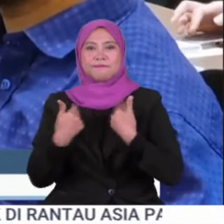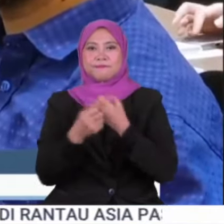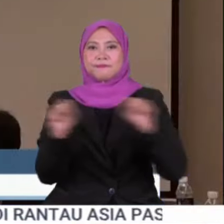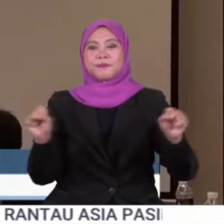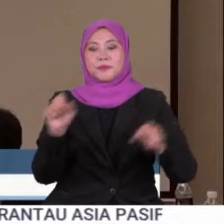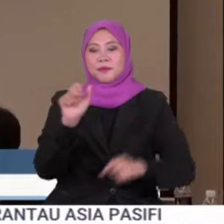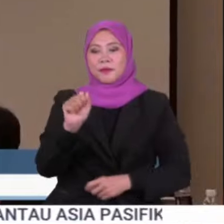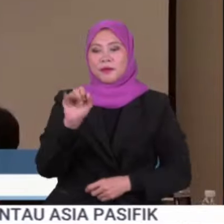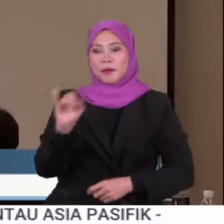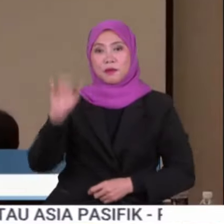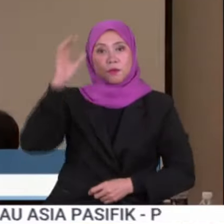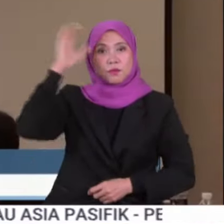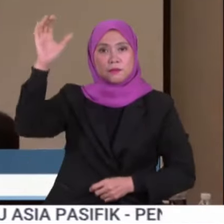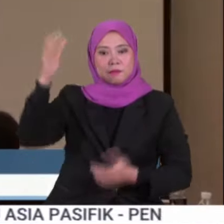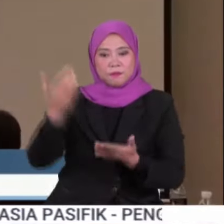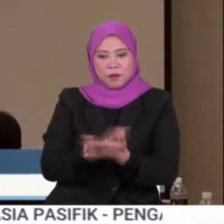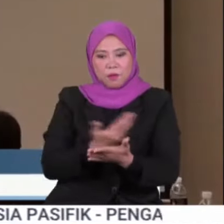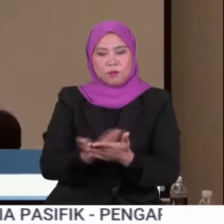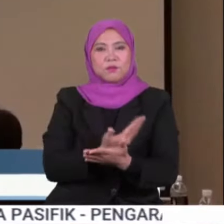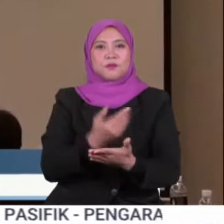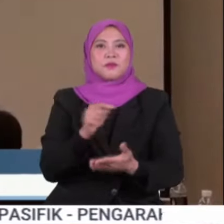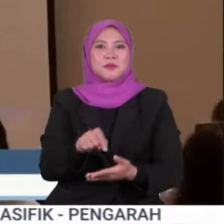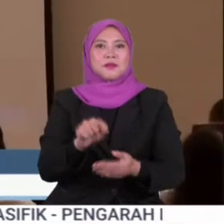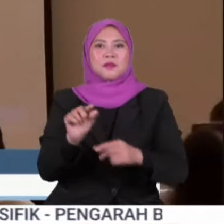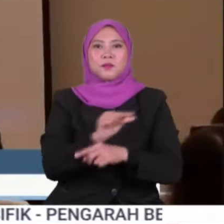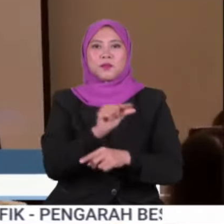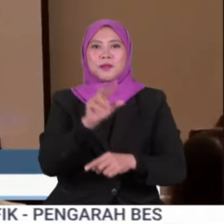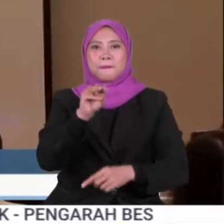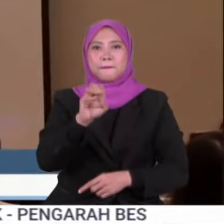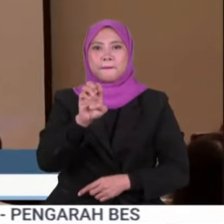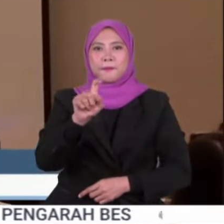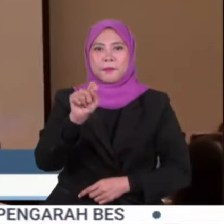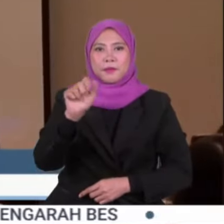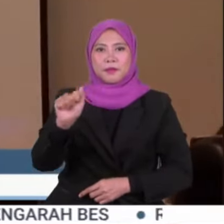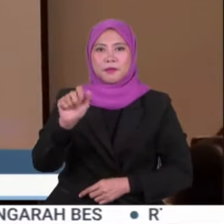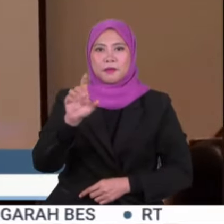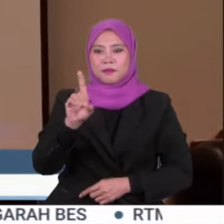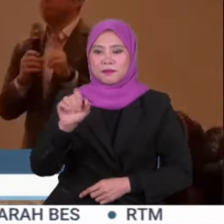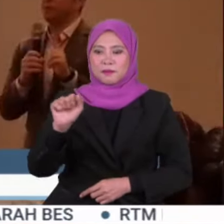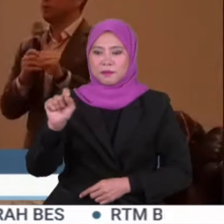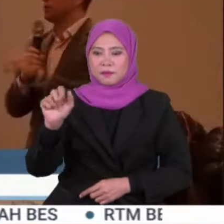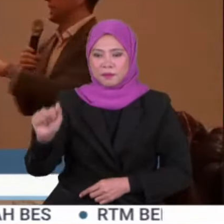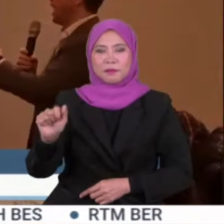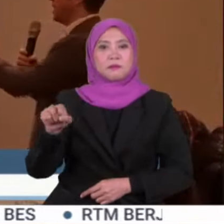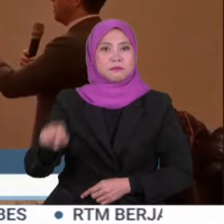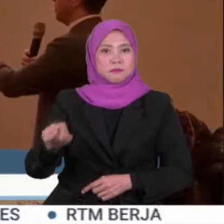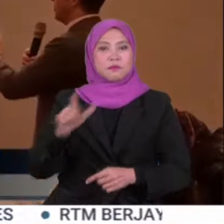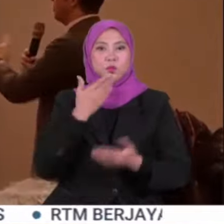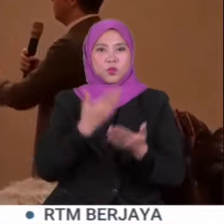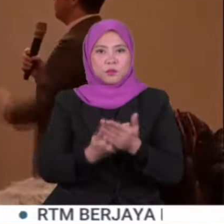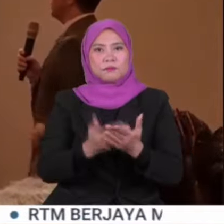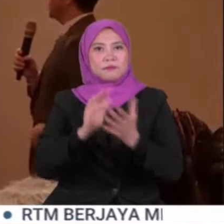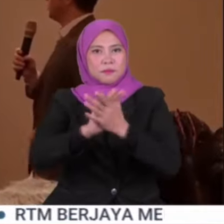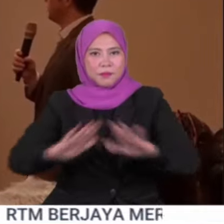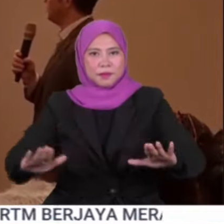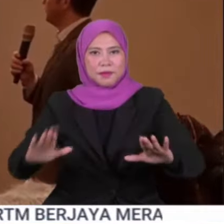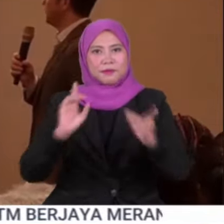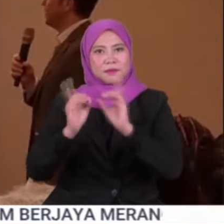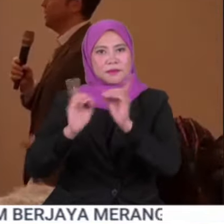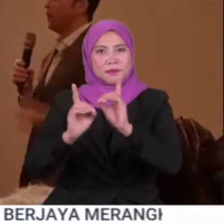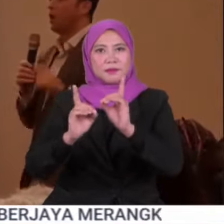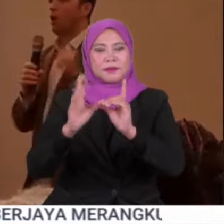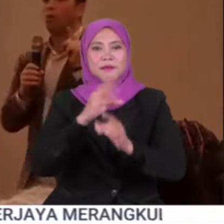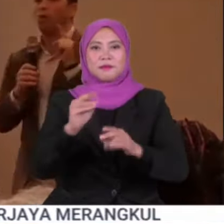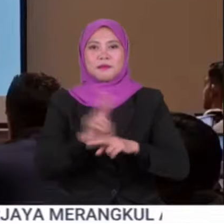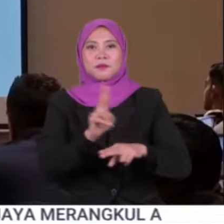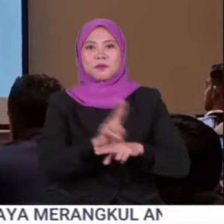Konsep AI terbaru juga diperkenalkan yang menggunakan metadata dari sumber dipercayai yang lengkap dengan ciri-ciri keselamatan digital